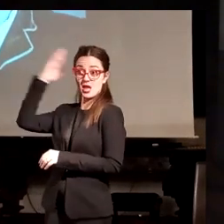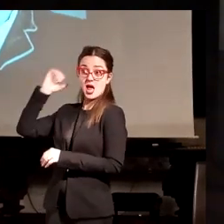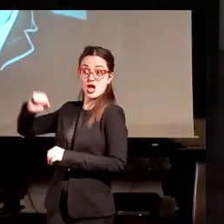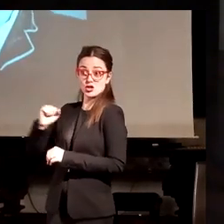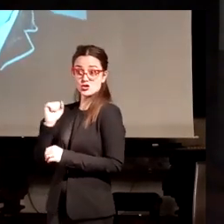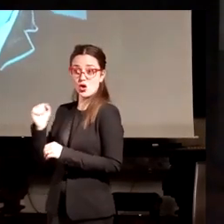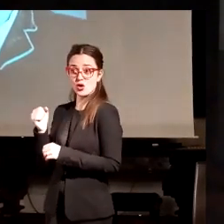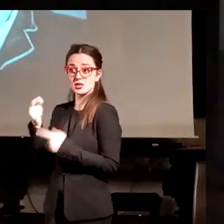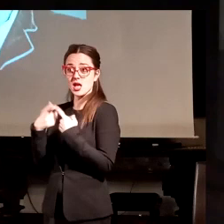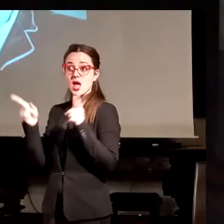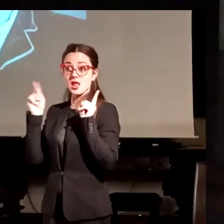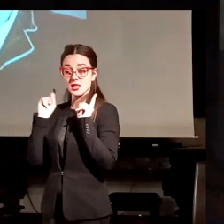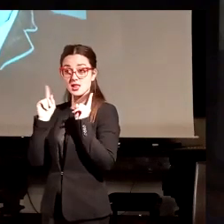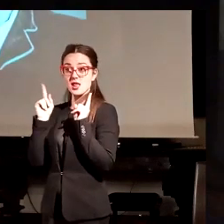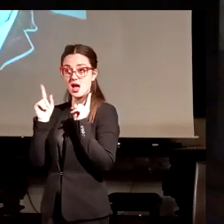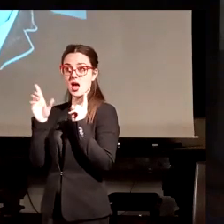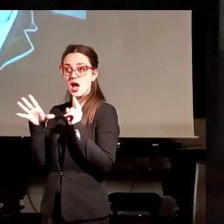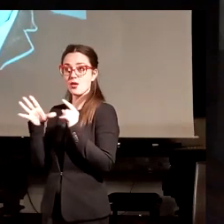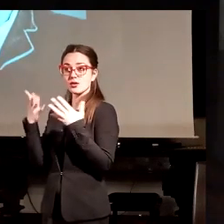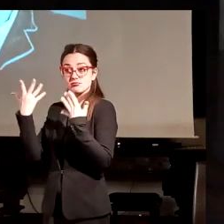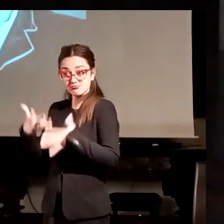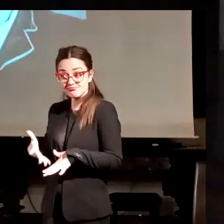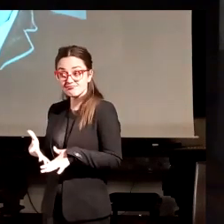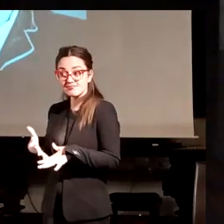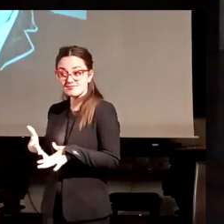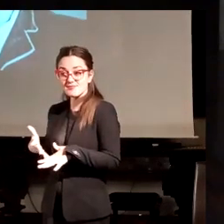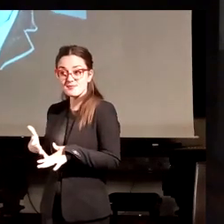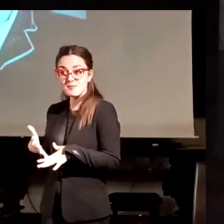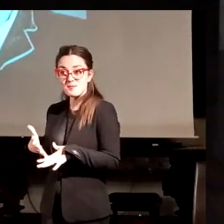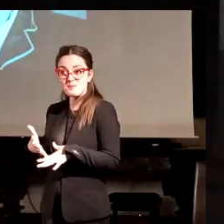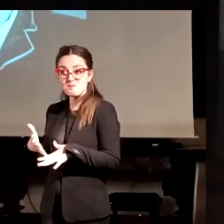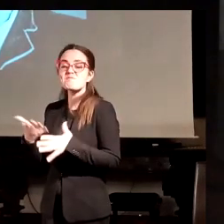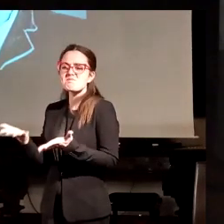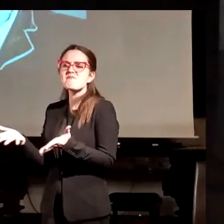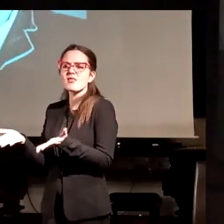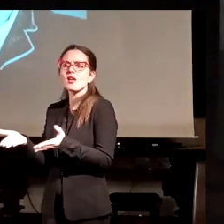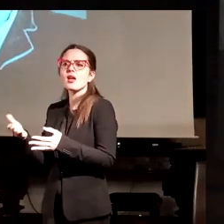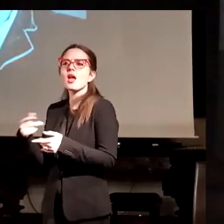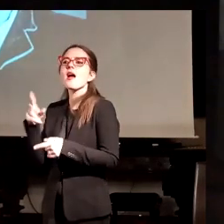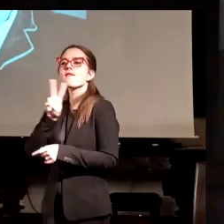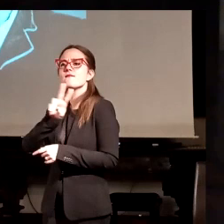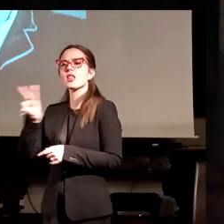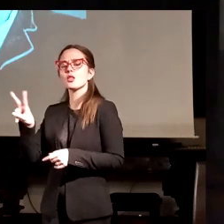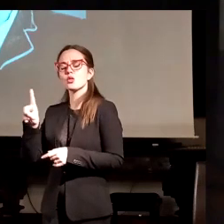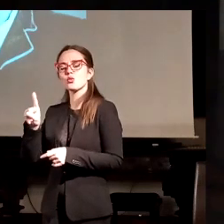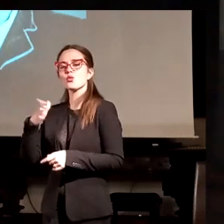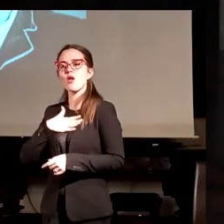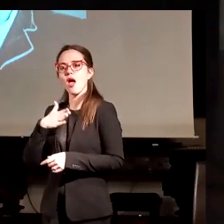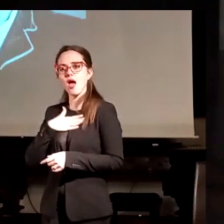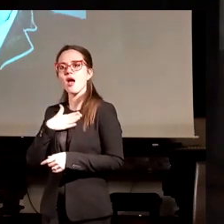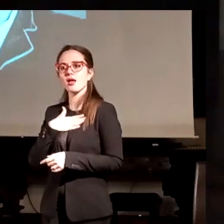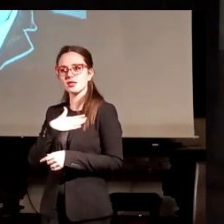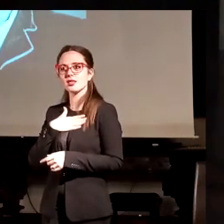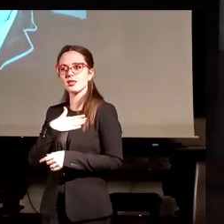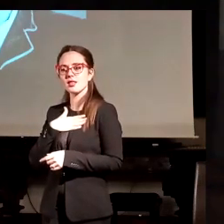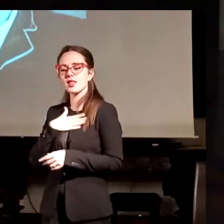sostanzialmente signora leggere qualche libro e basta fa questa cosa e 21 e comincia a vivere diciamo